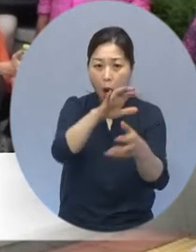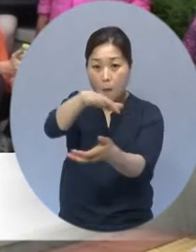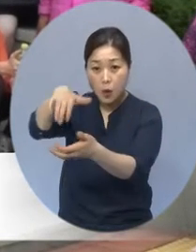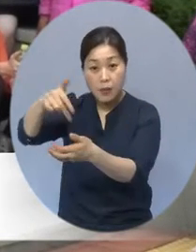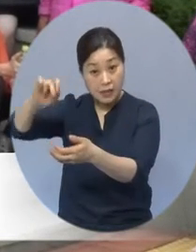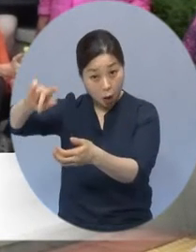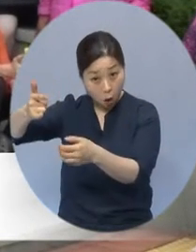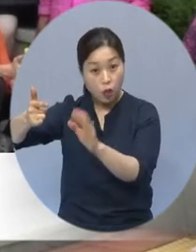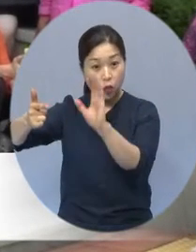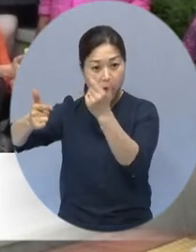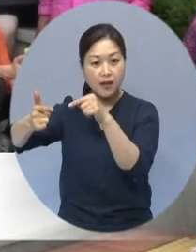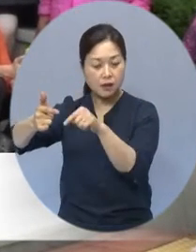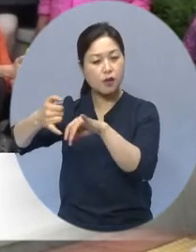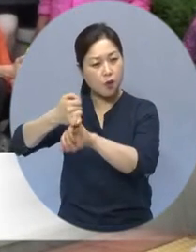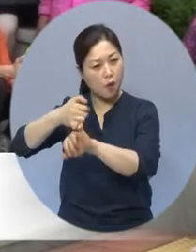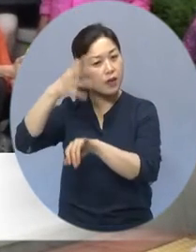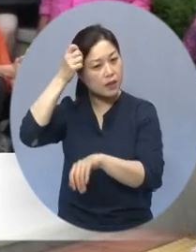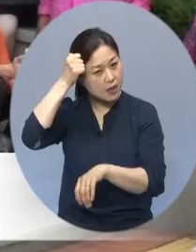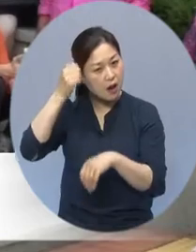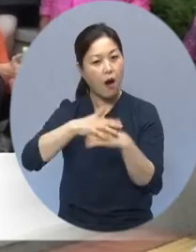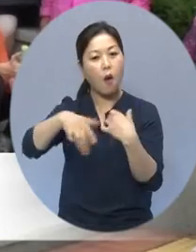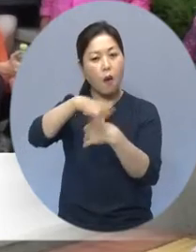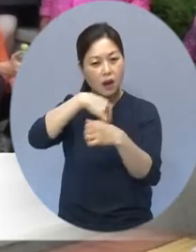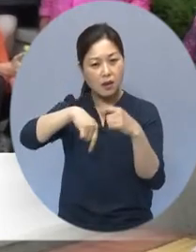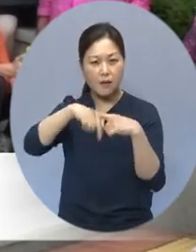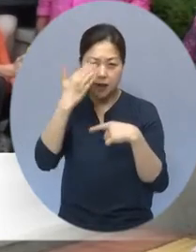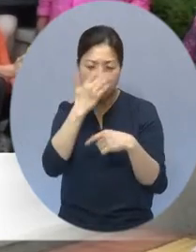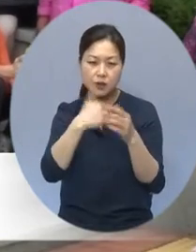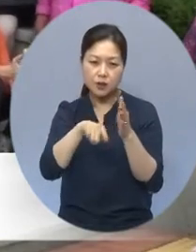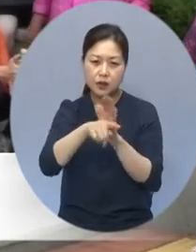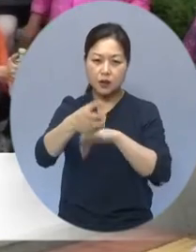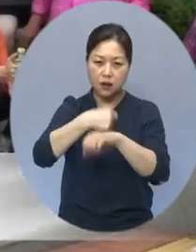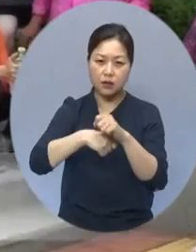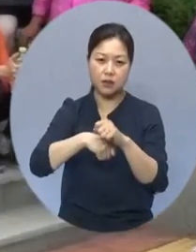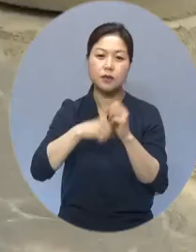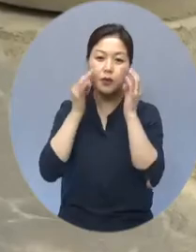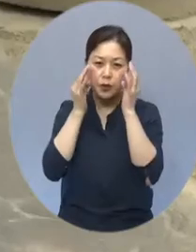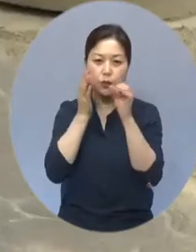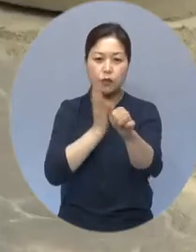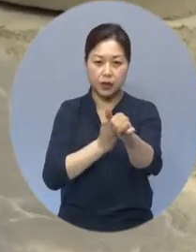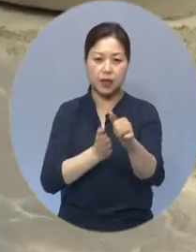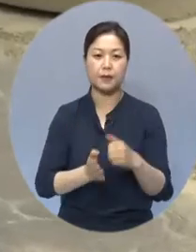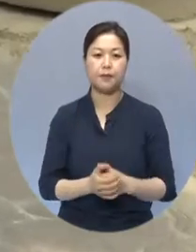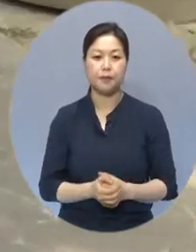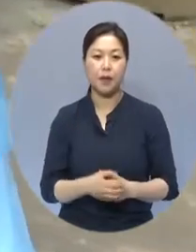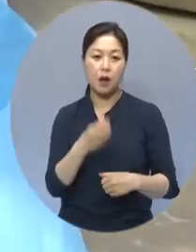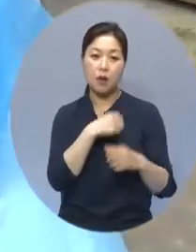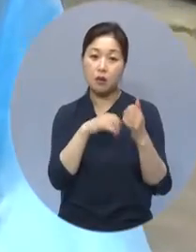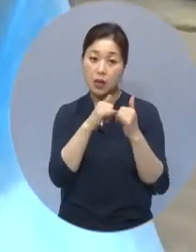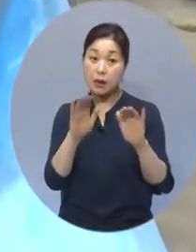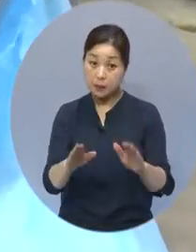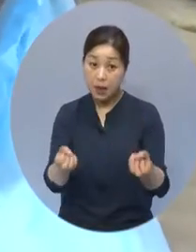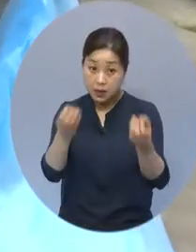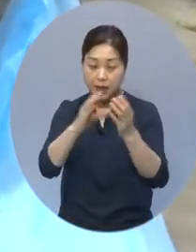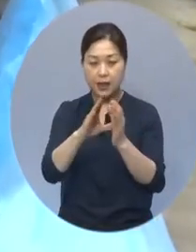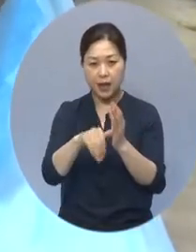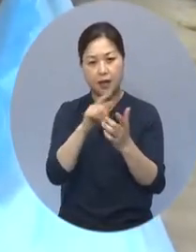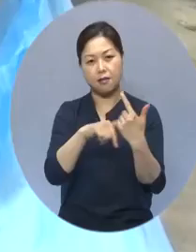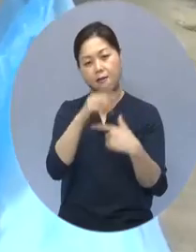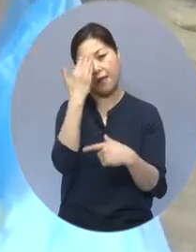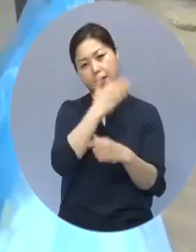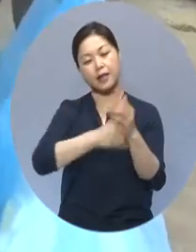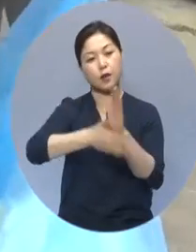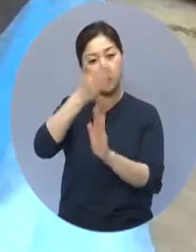것을 꼭 인지하시고 환경운동에 적극 참여했으면 하는 마음입니다. 회원들의 이번 행사로 보다 더